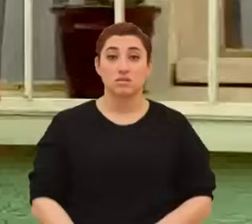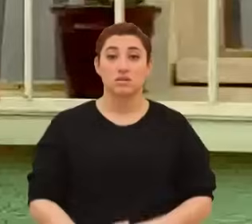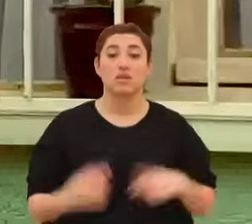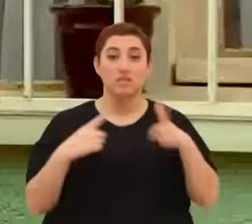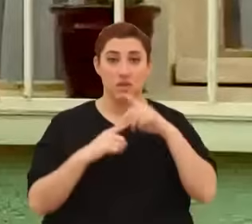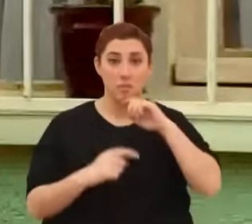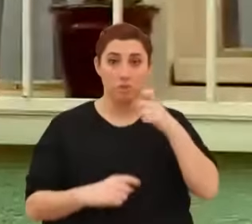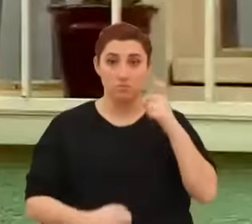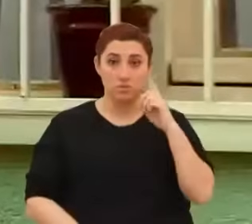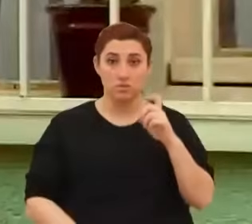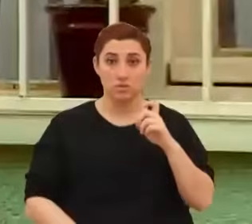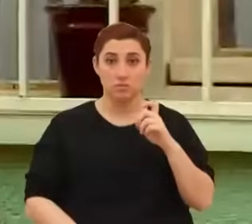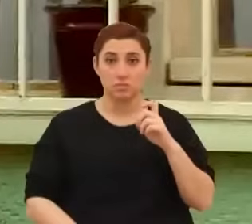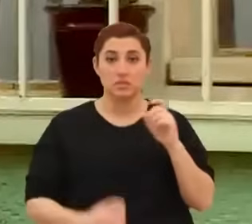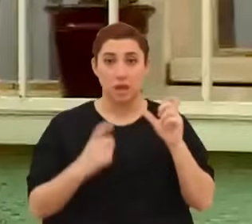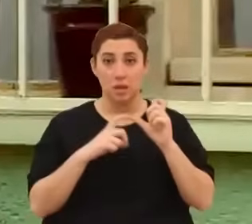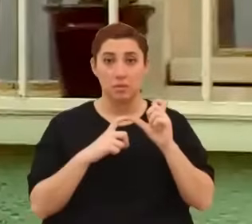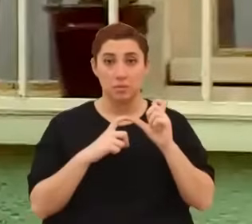Fehmi amcaya mı?